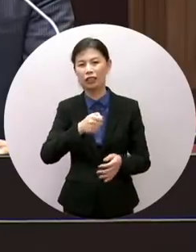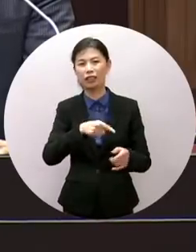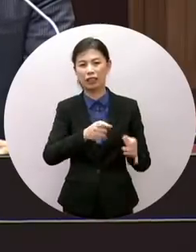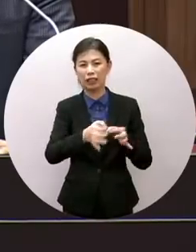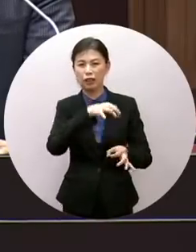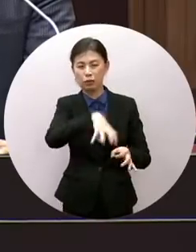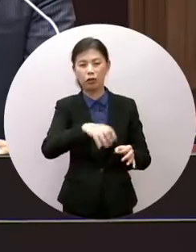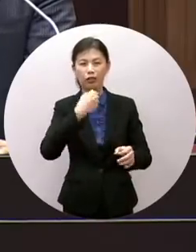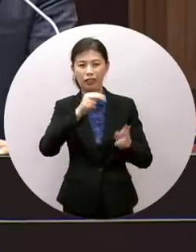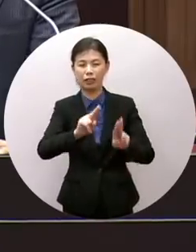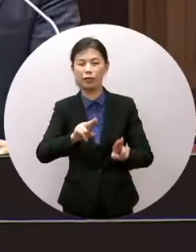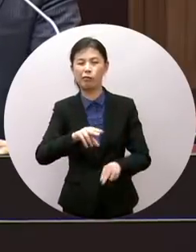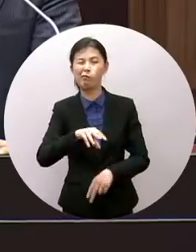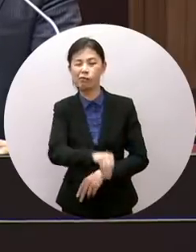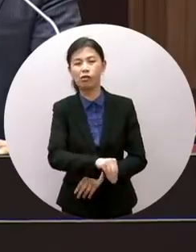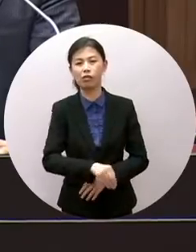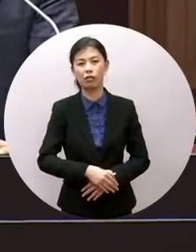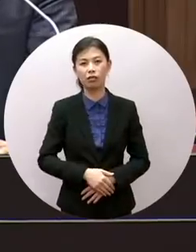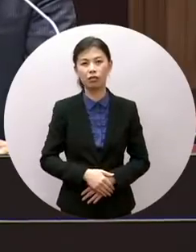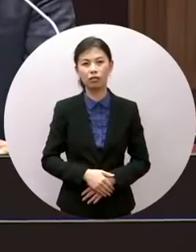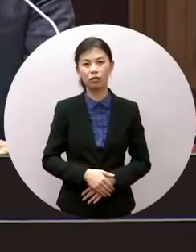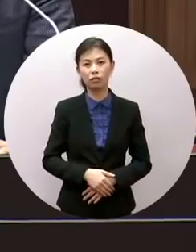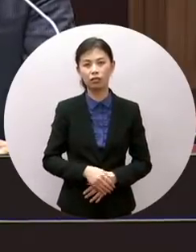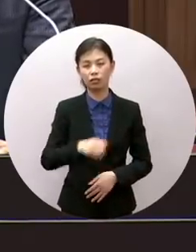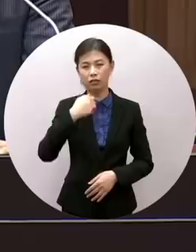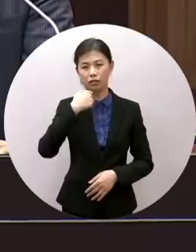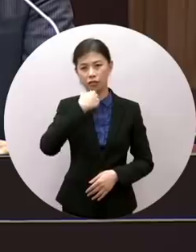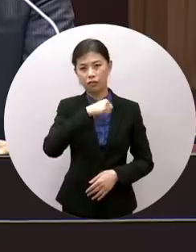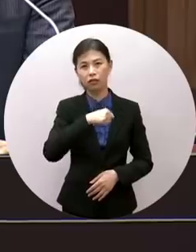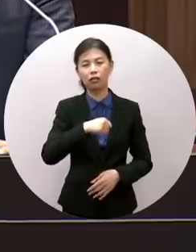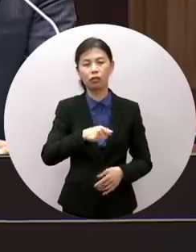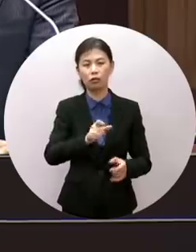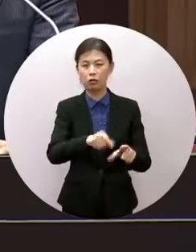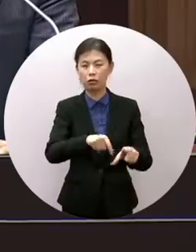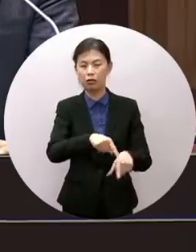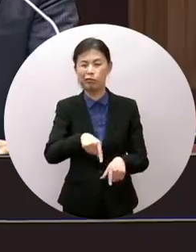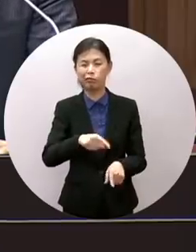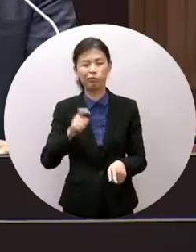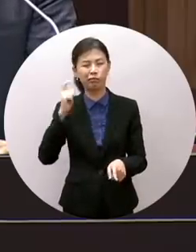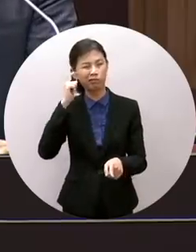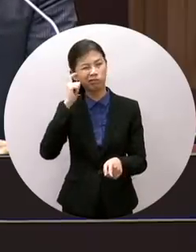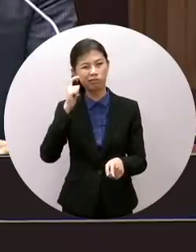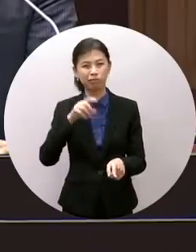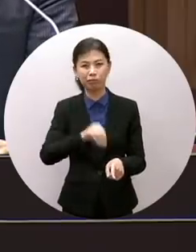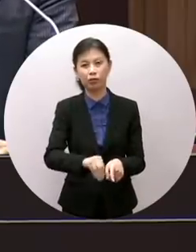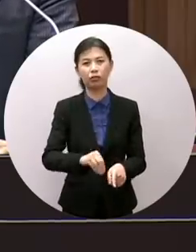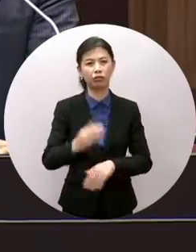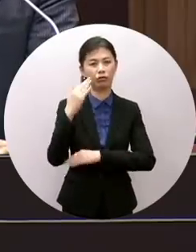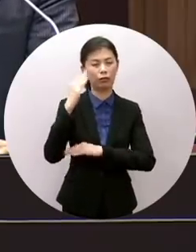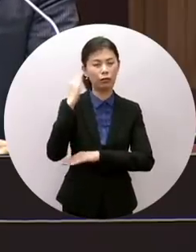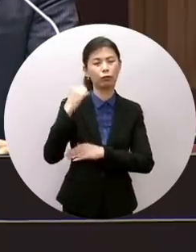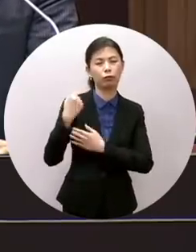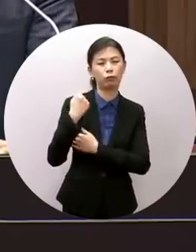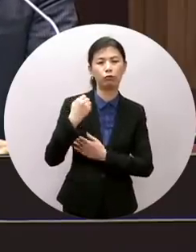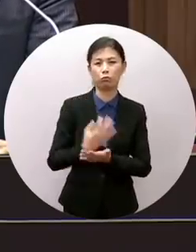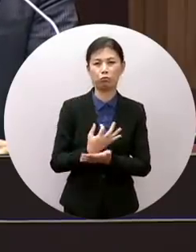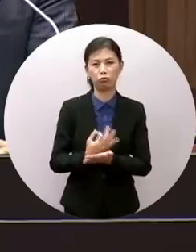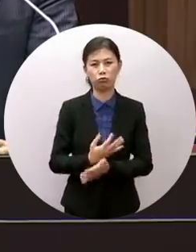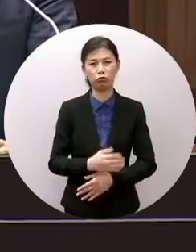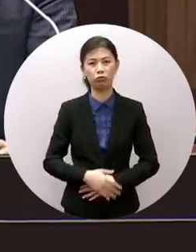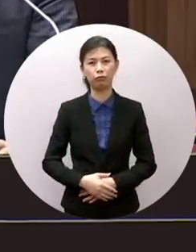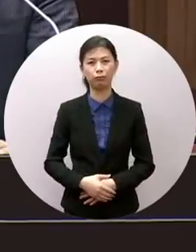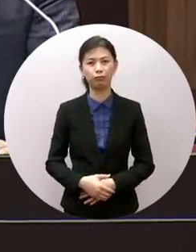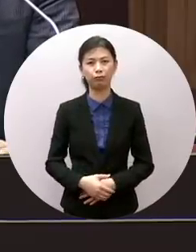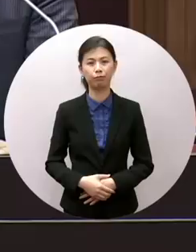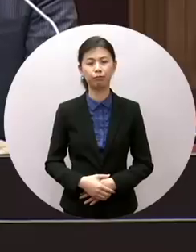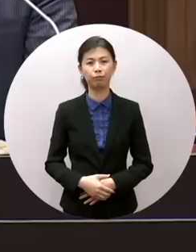跟台电嘛，或者是国内的这些厂商嘛。啊、政府的这个作为不够积极了。 这我甲委员报